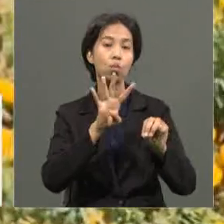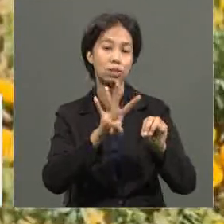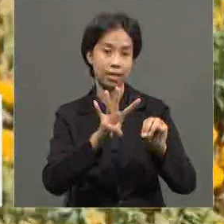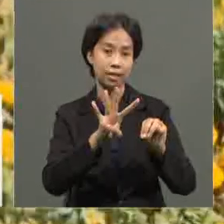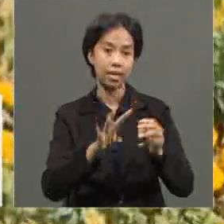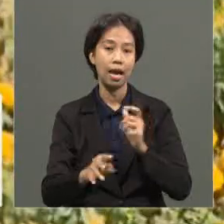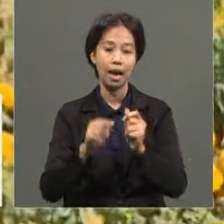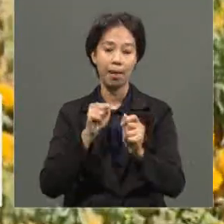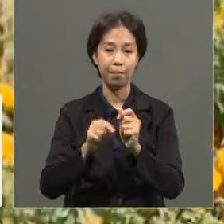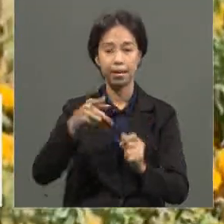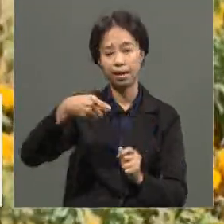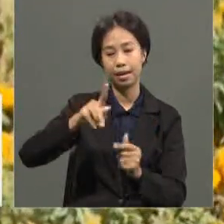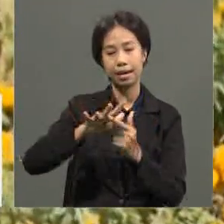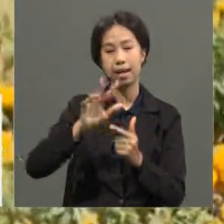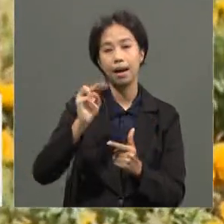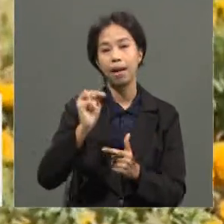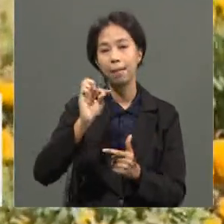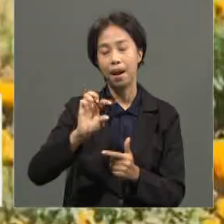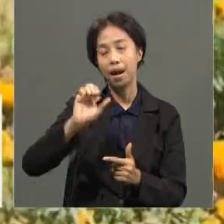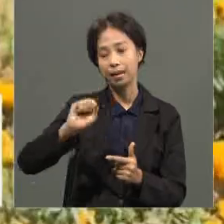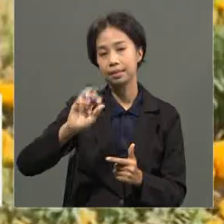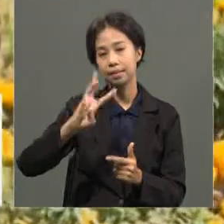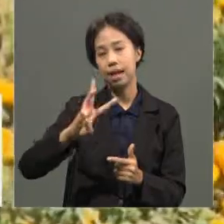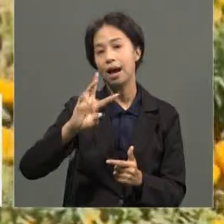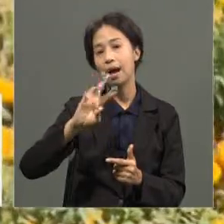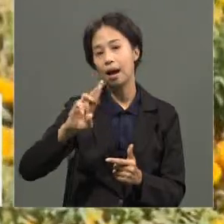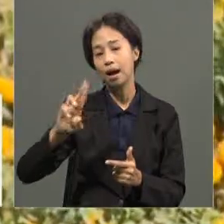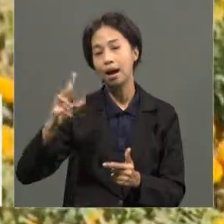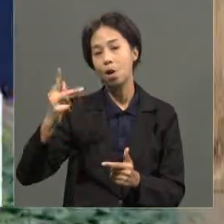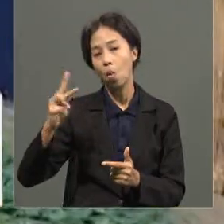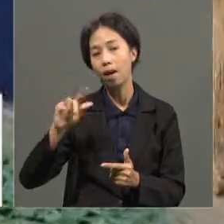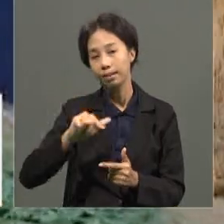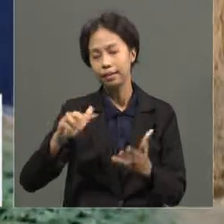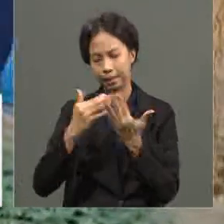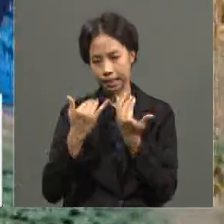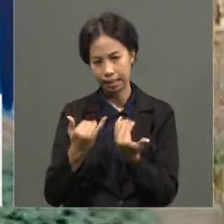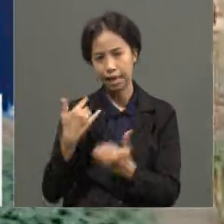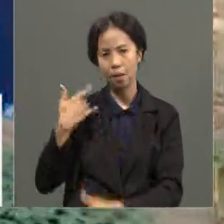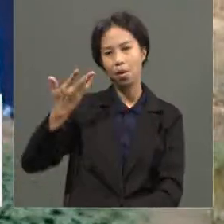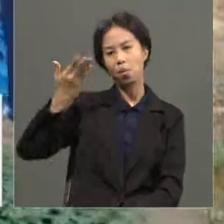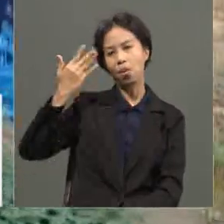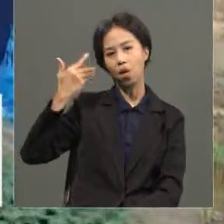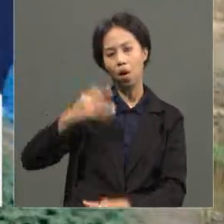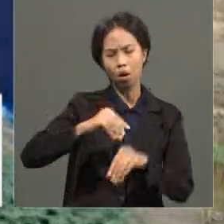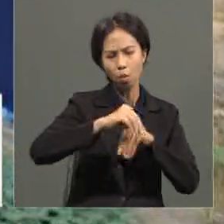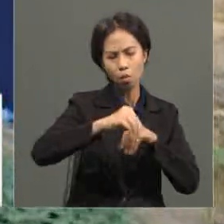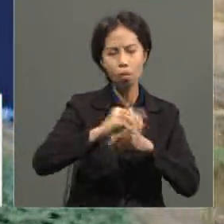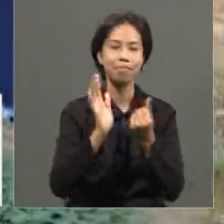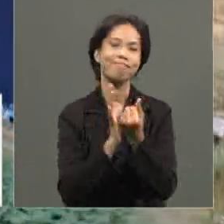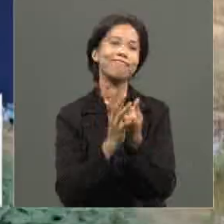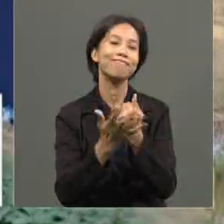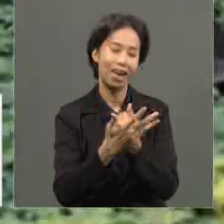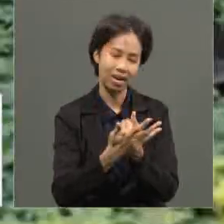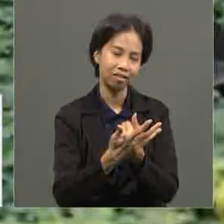ชุบจนคร์ว่าคือก่อนหน้านี้ค่ะเกษตรกรในพื้นที่เขานิยมปลูกผักสวนครัวและ